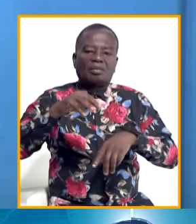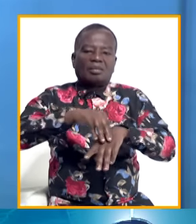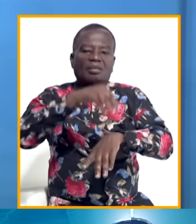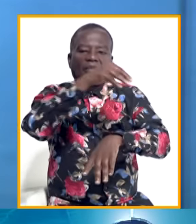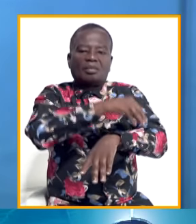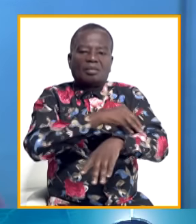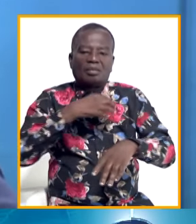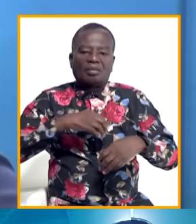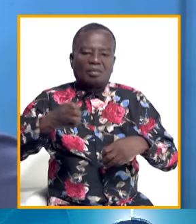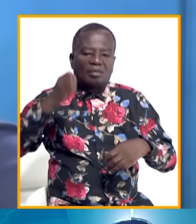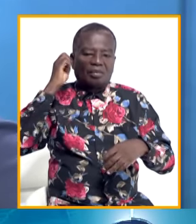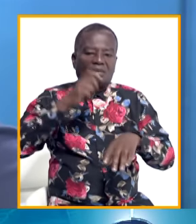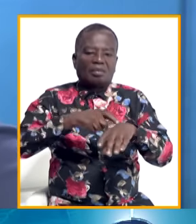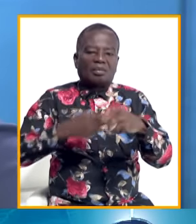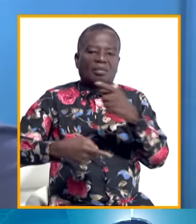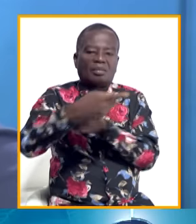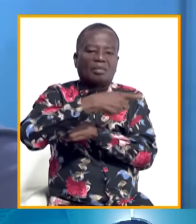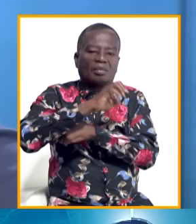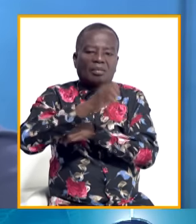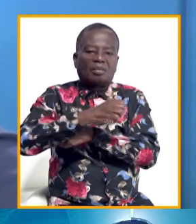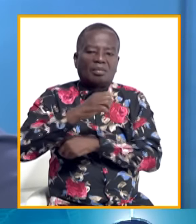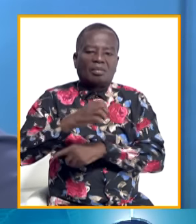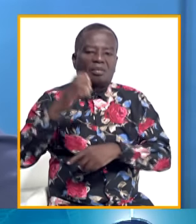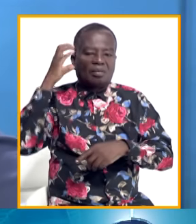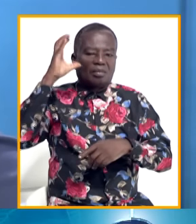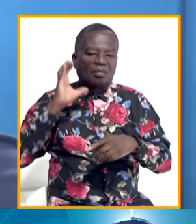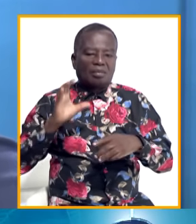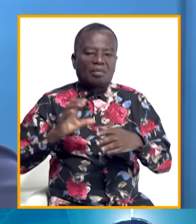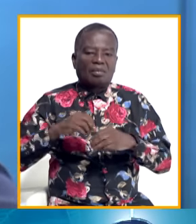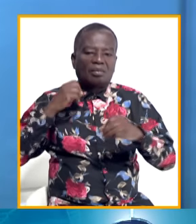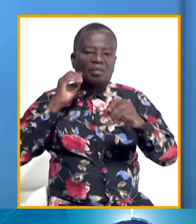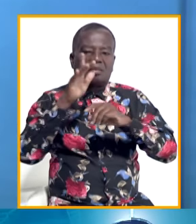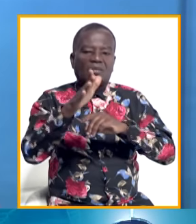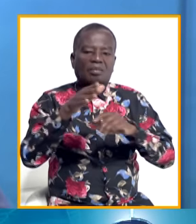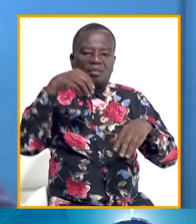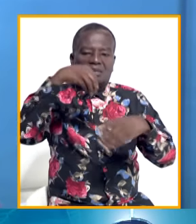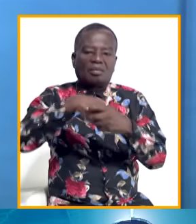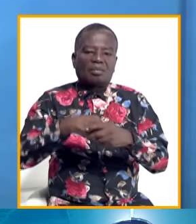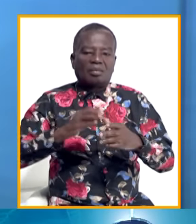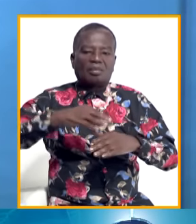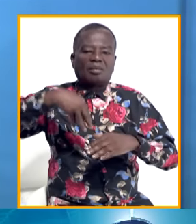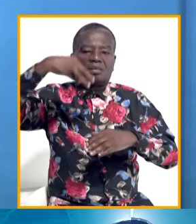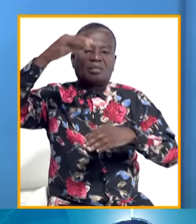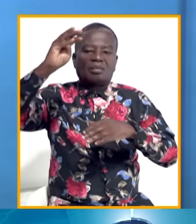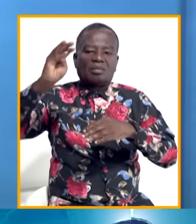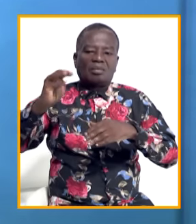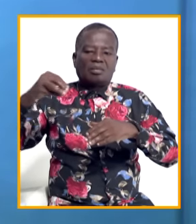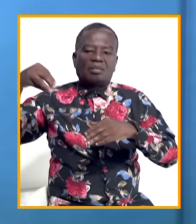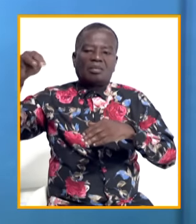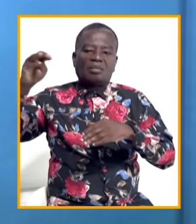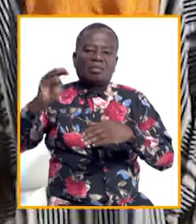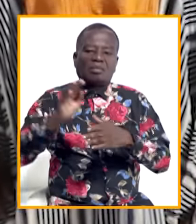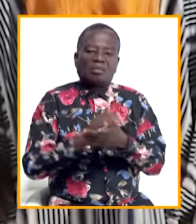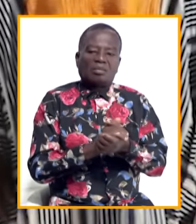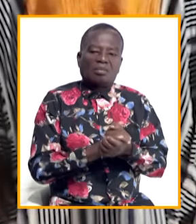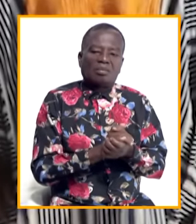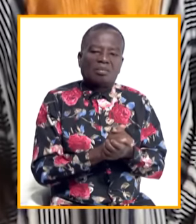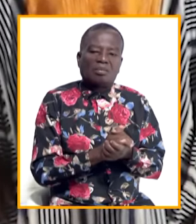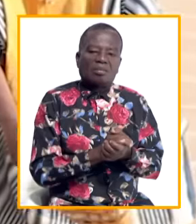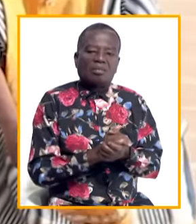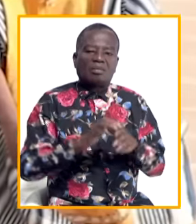été, le temps d'une journée, la capitale du lancement de la rando brune dans les montagnes. Aude Alegbe pour les détails.